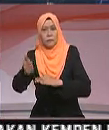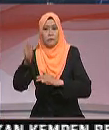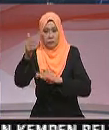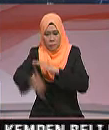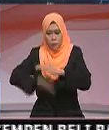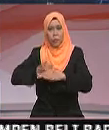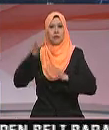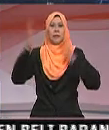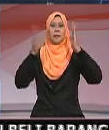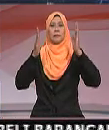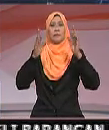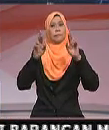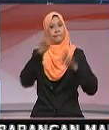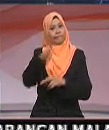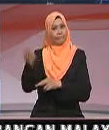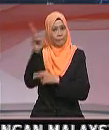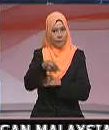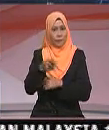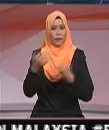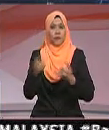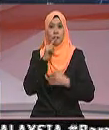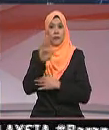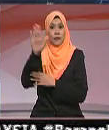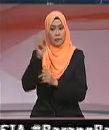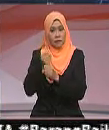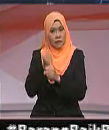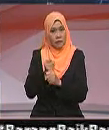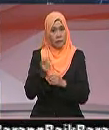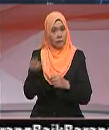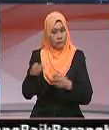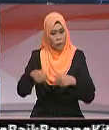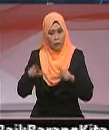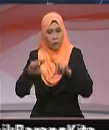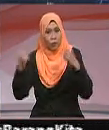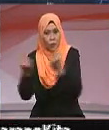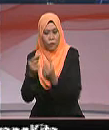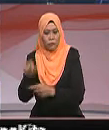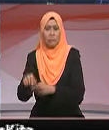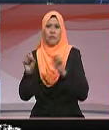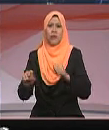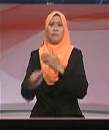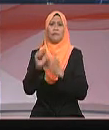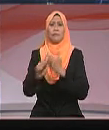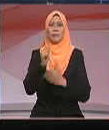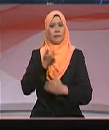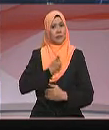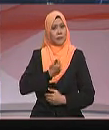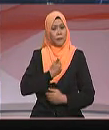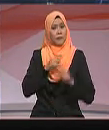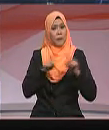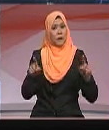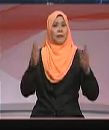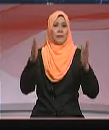Malaysia secara haram. Jaminan kerja yang diberi oleh ejen berkenaan menyebabkan golongan terbabit sanggup merisikokan nyawa. Namun bak